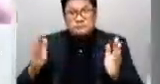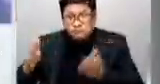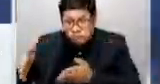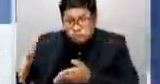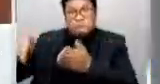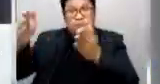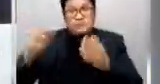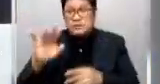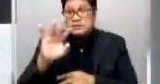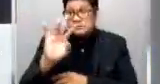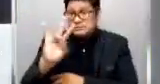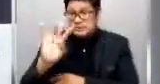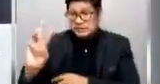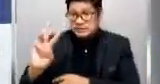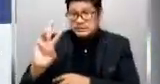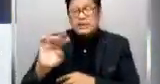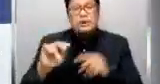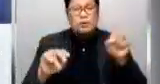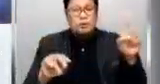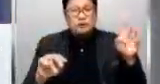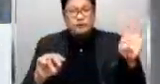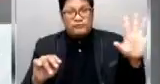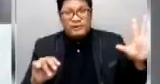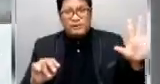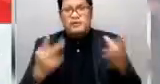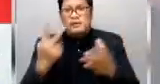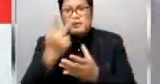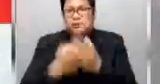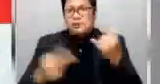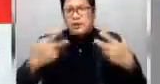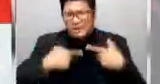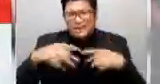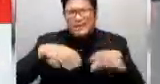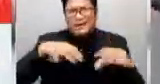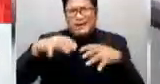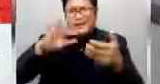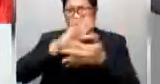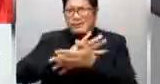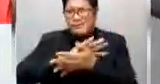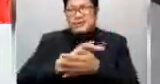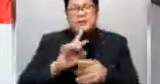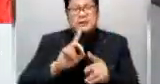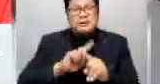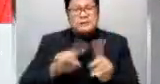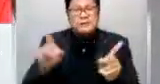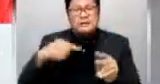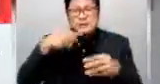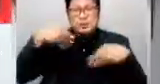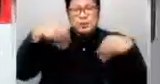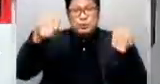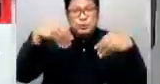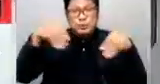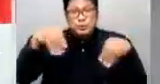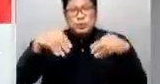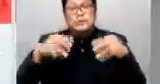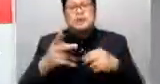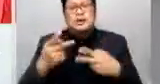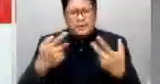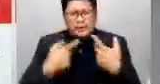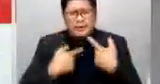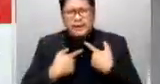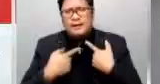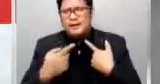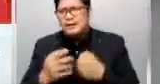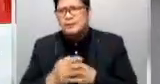at Barangay 145, pareho may maaktibong kaso ng COVID. Pero ika nga ng vendor na si Nelson Gabay, may kalabang mas nakakatakot